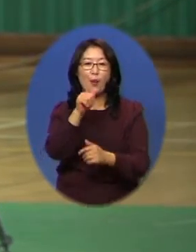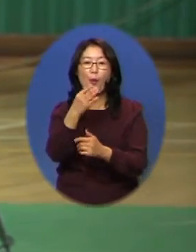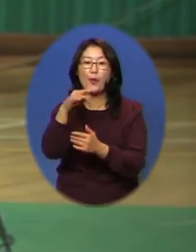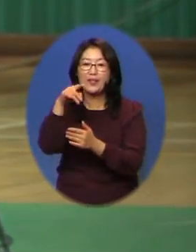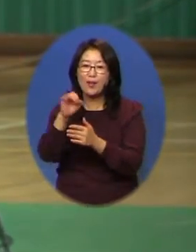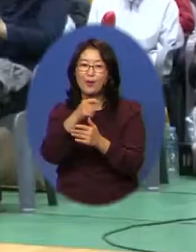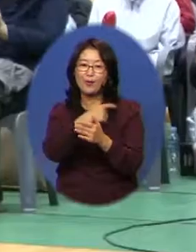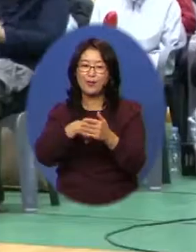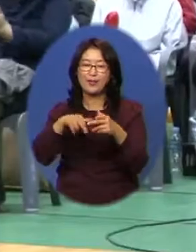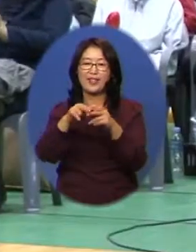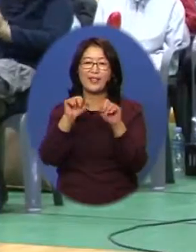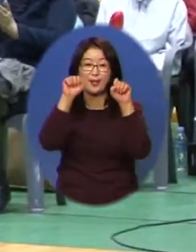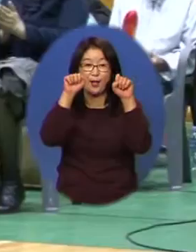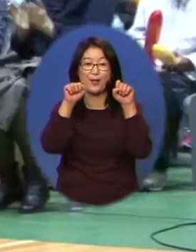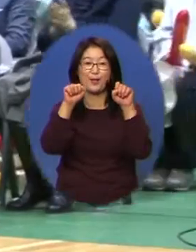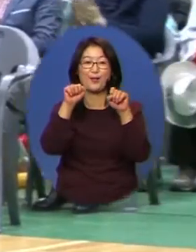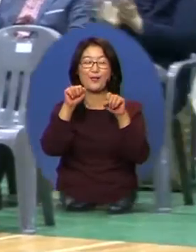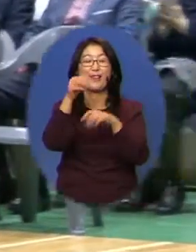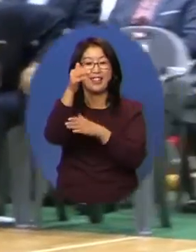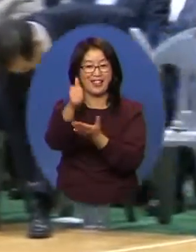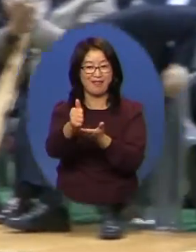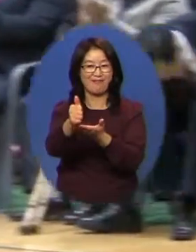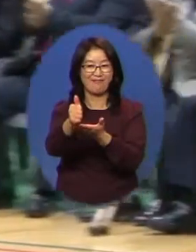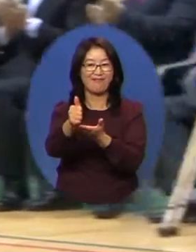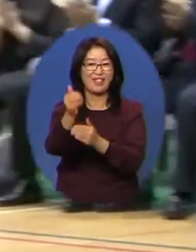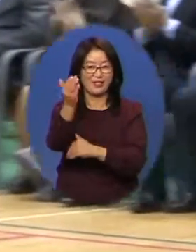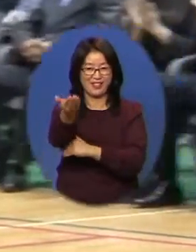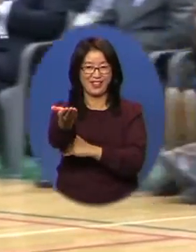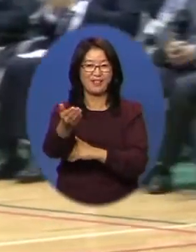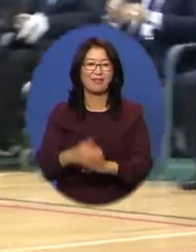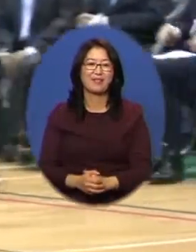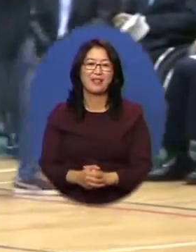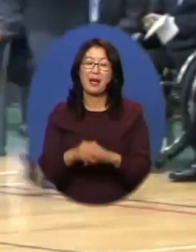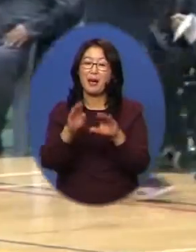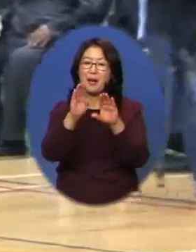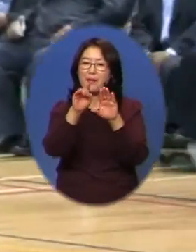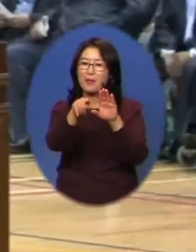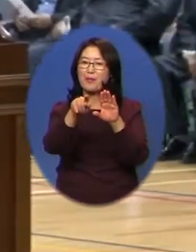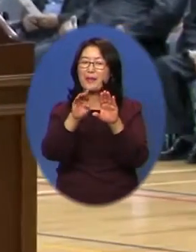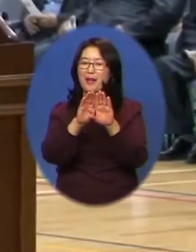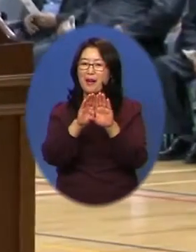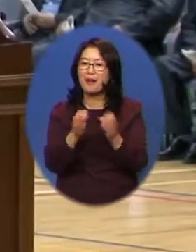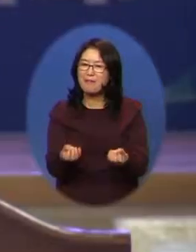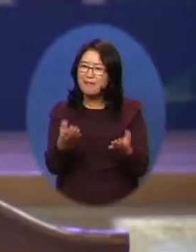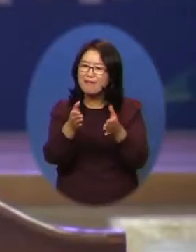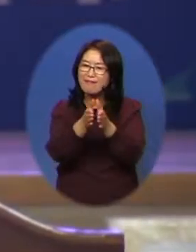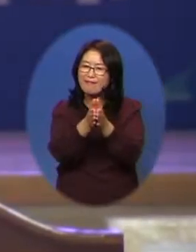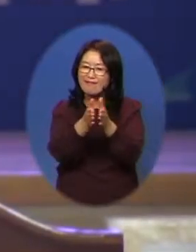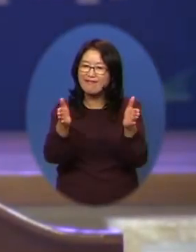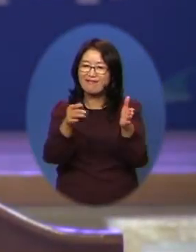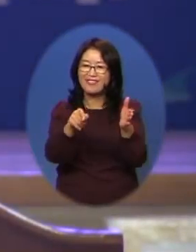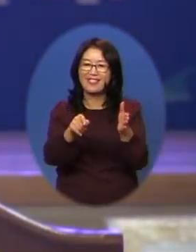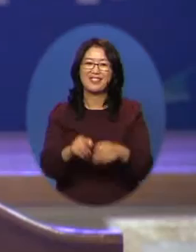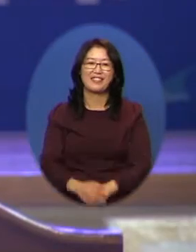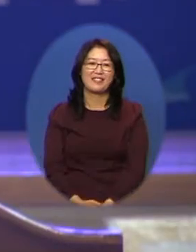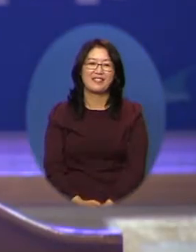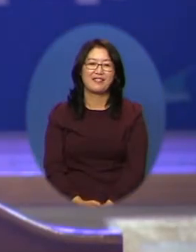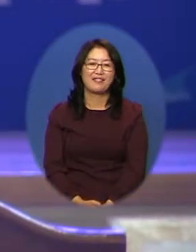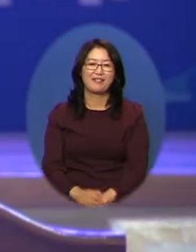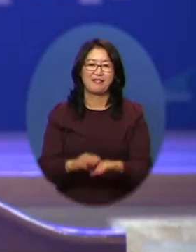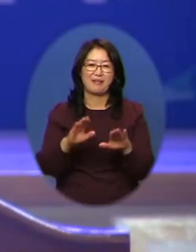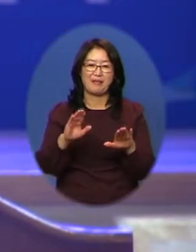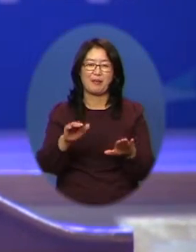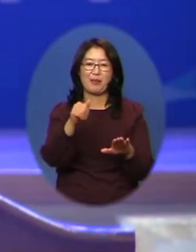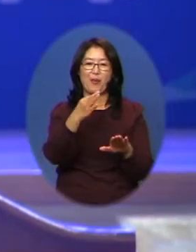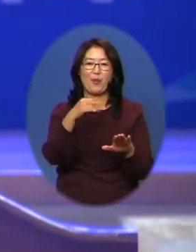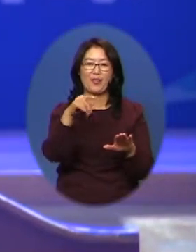하시겠습니다. 개회선언을 시작으로 본격적인 행사의 막이 올랐는데요. 오늘 홍성군